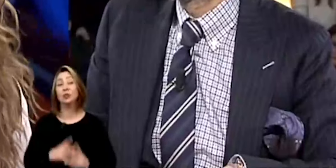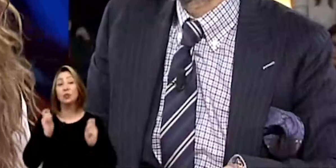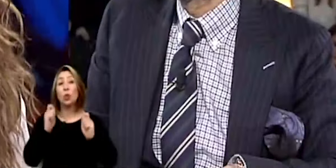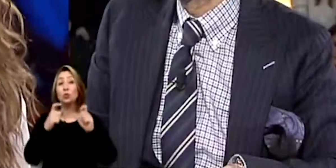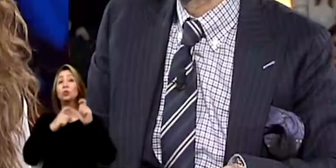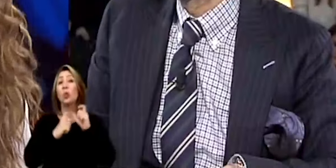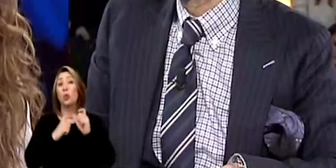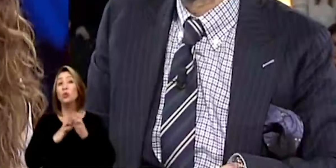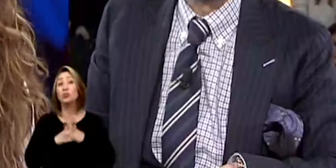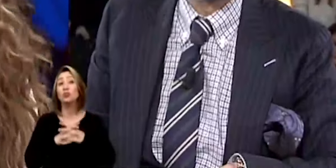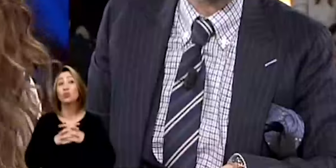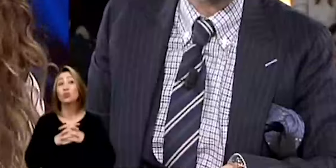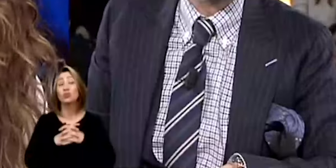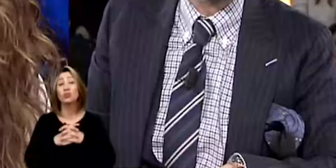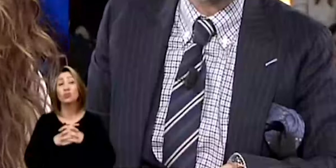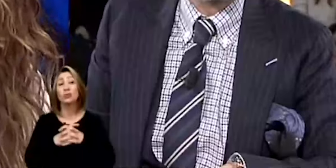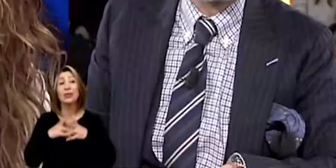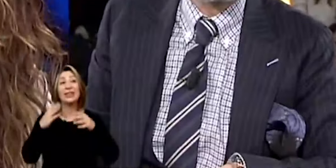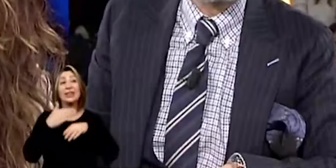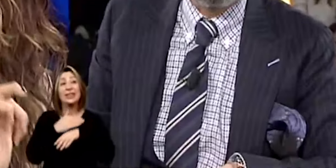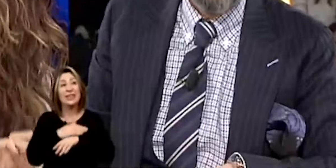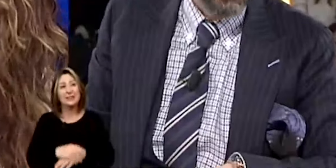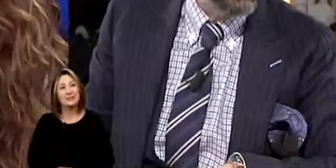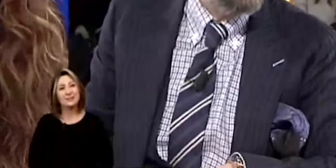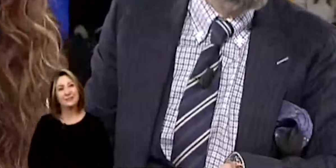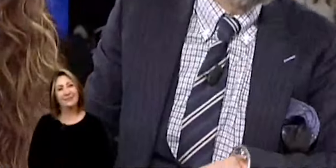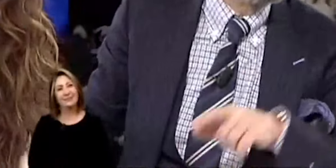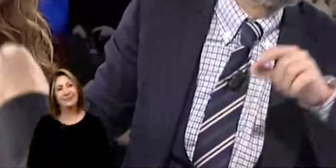soru. Geç uyanmaları.